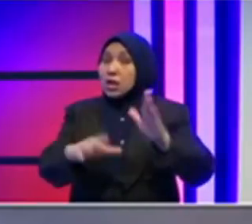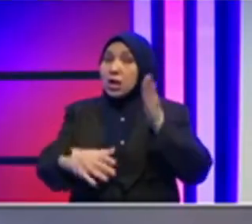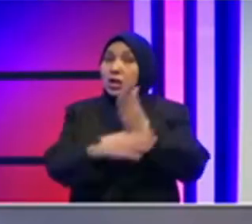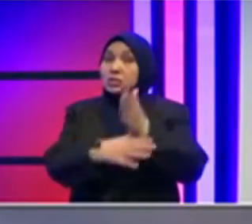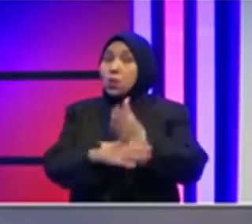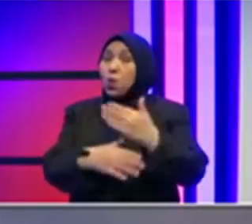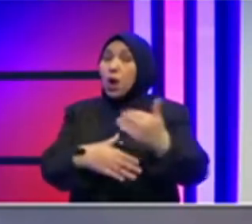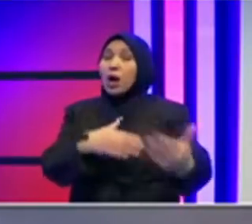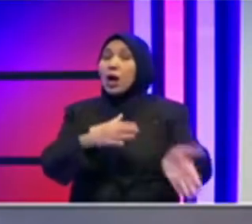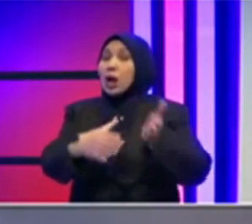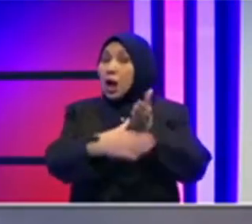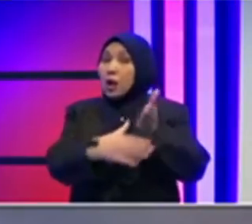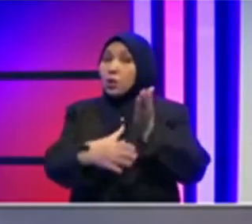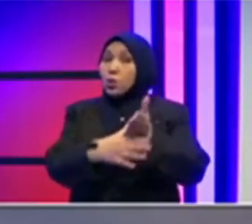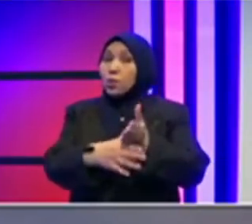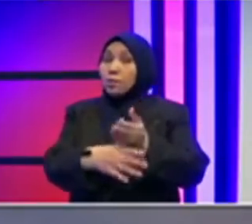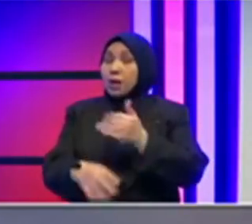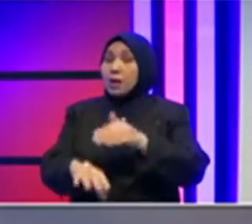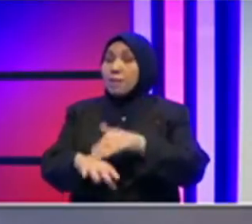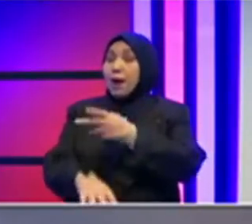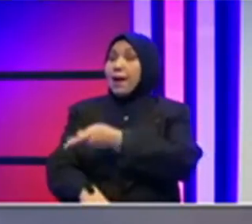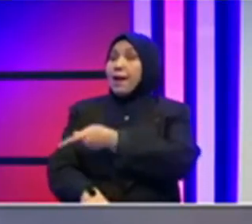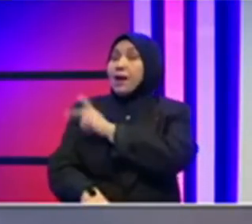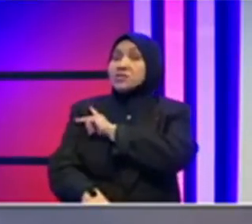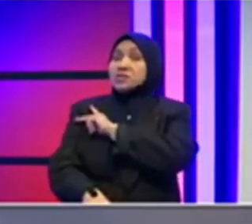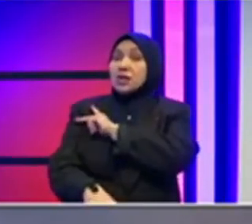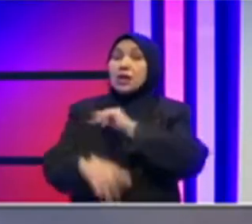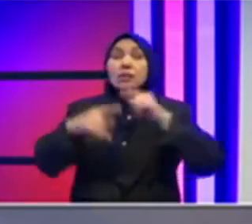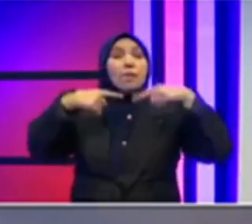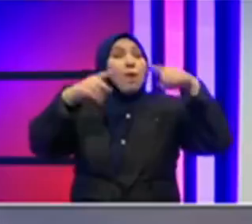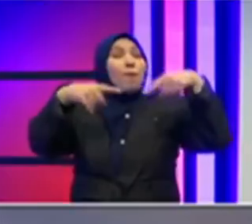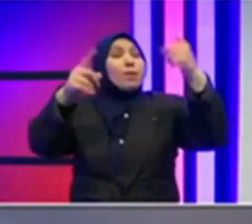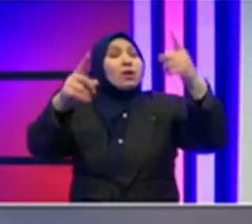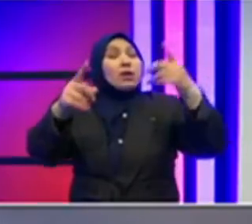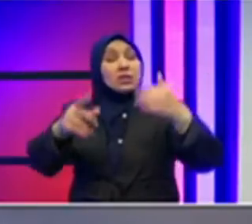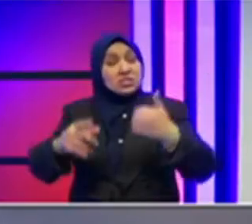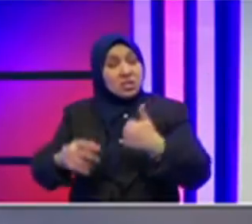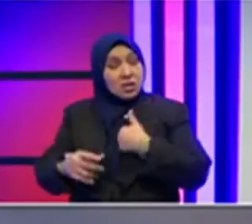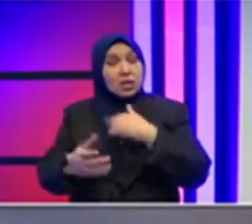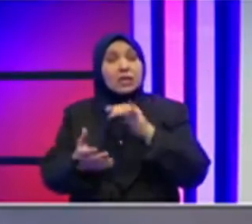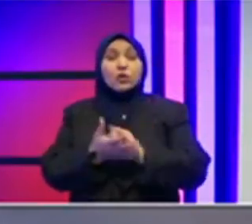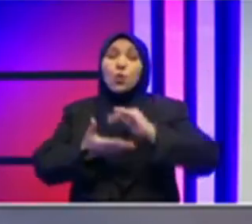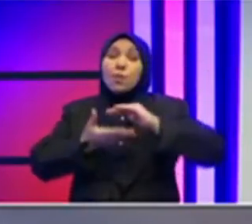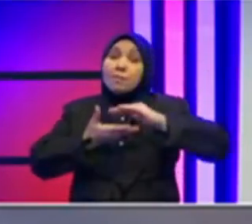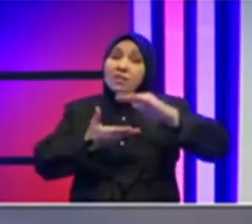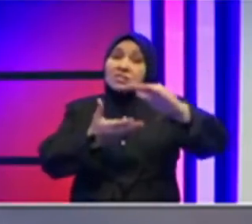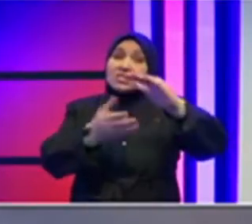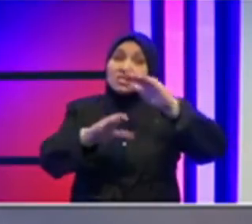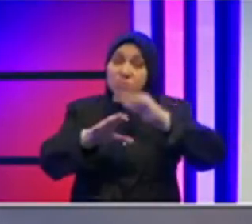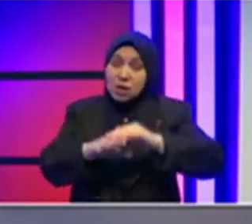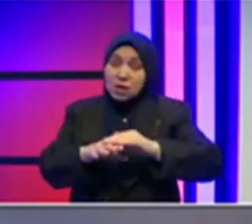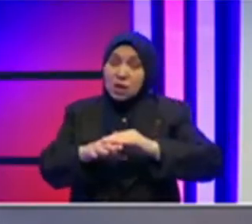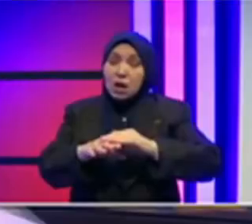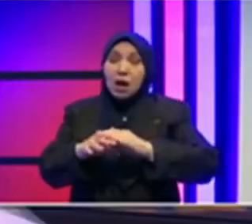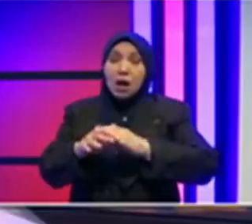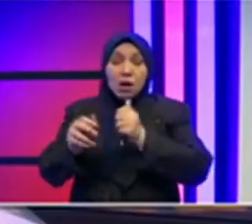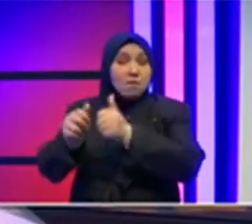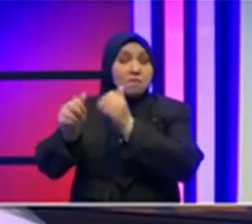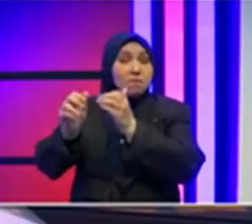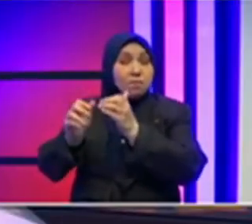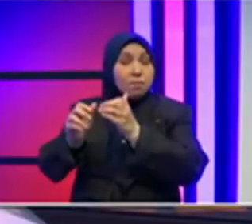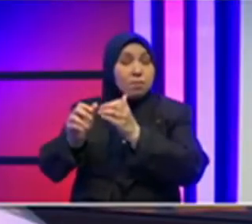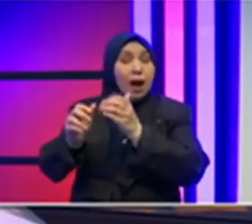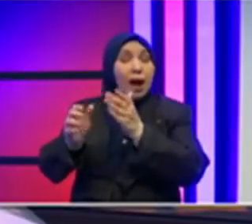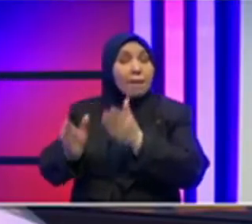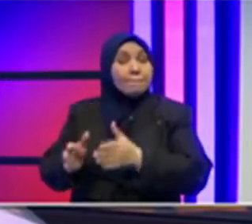ganggu kepada pangkat saya ataupun populariti saya. Itu mesej kepada influencer, ya, agar apa